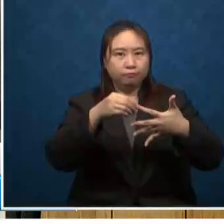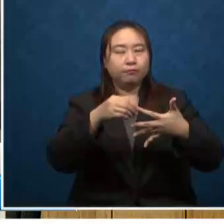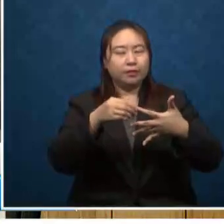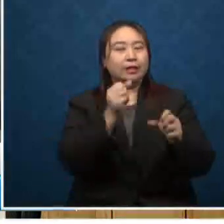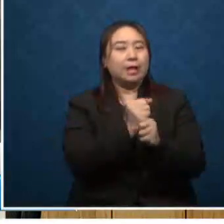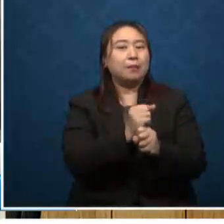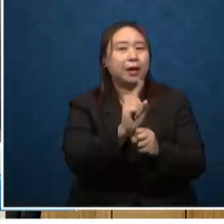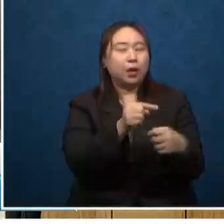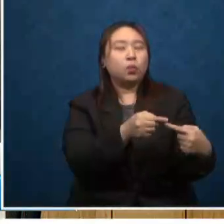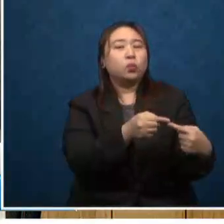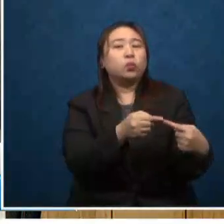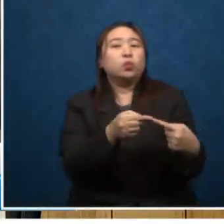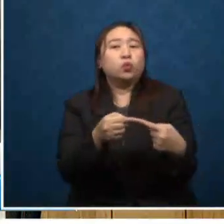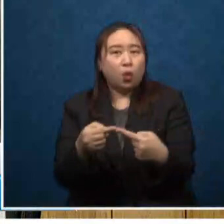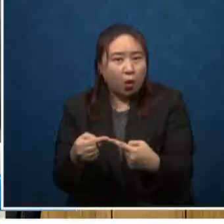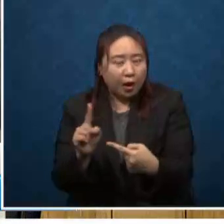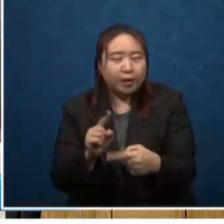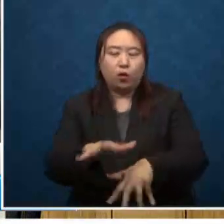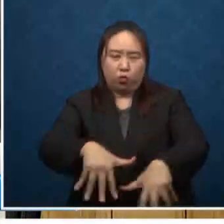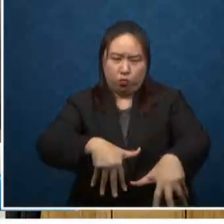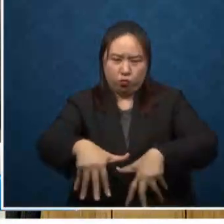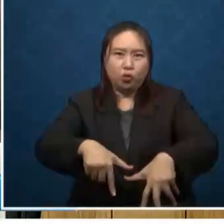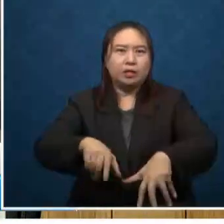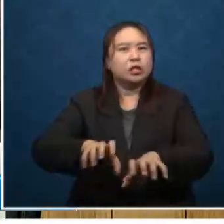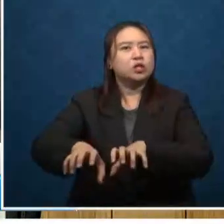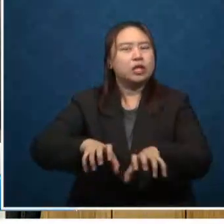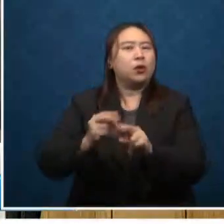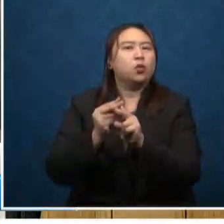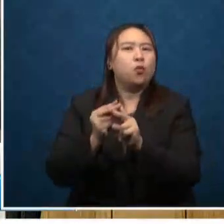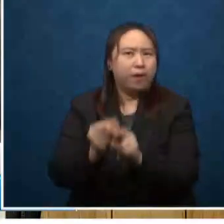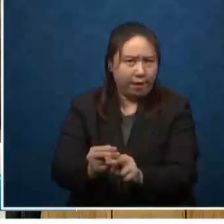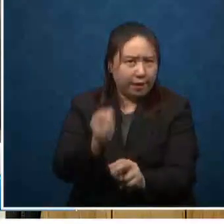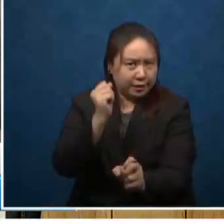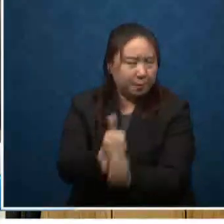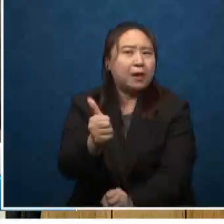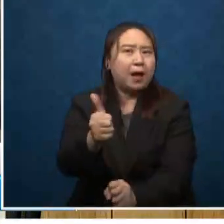เนื่องจากการทำให้ชุมชนเมืองมีการจัดการตนเองได้นะครับ